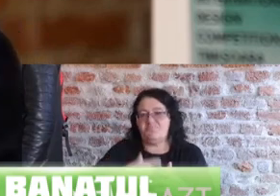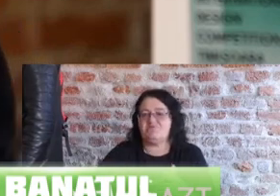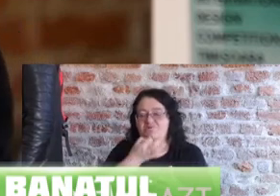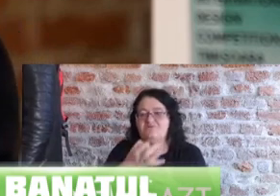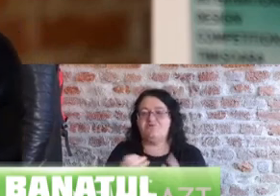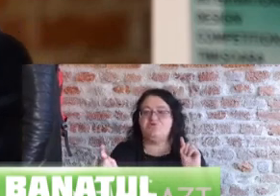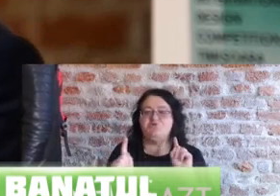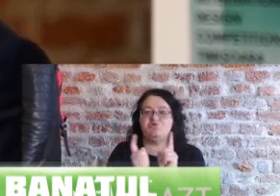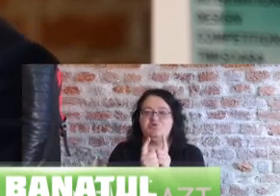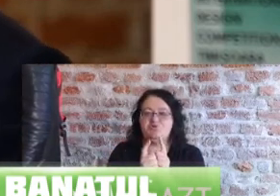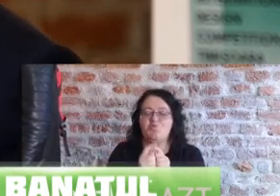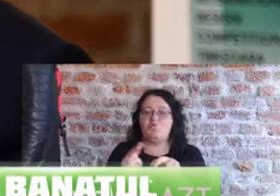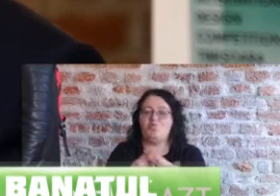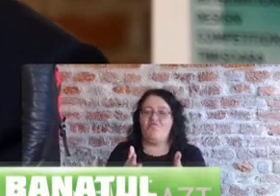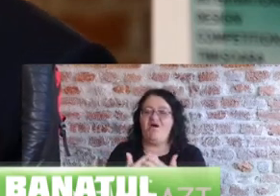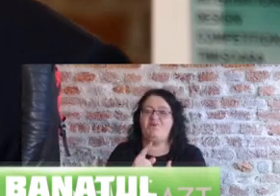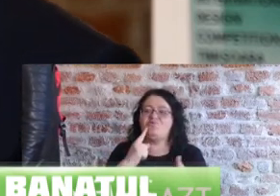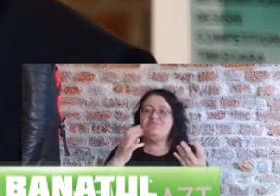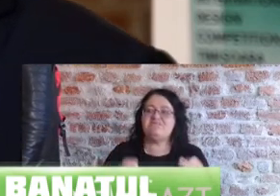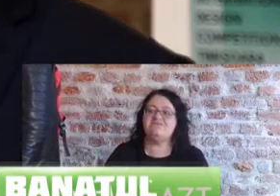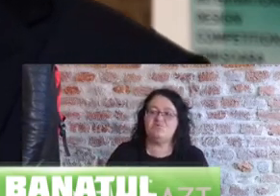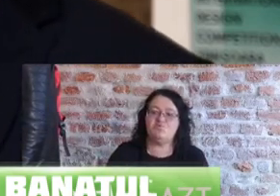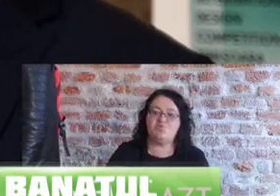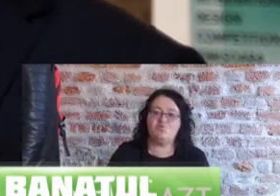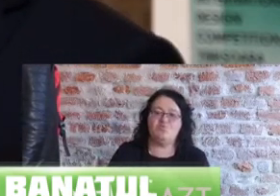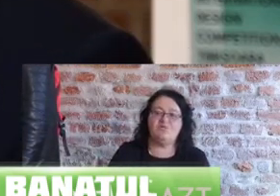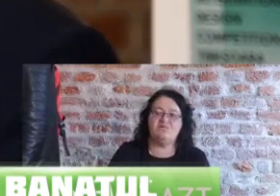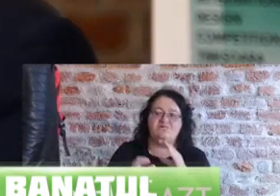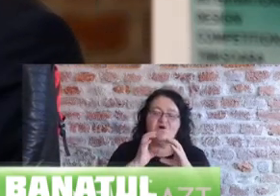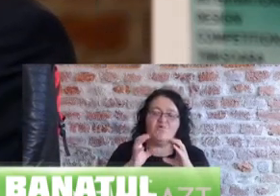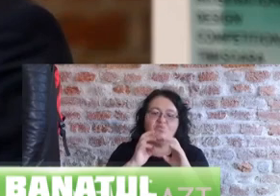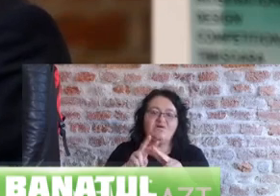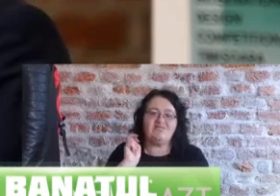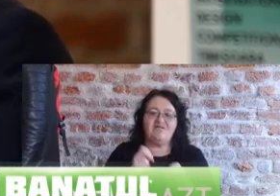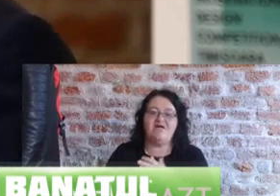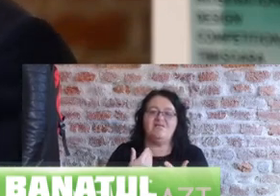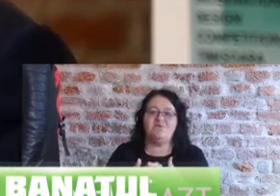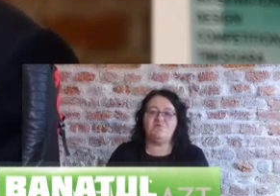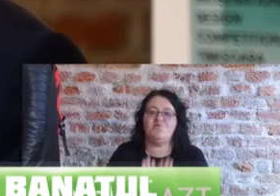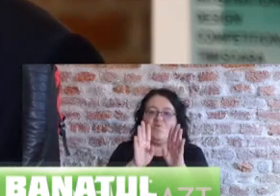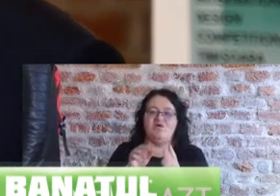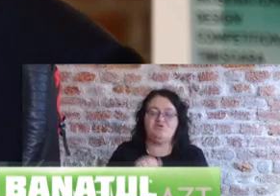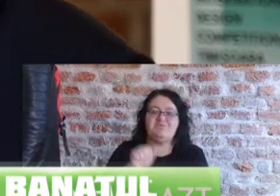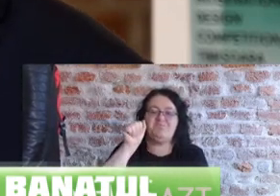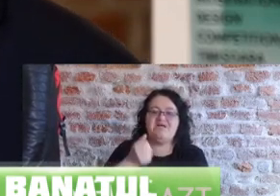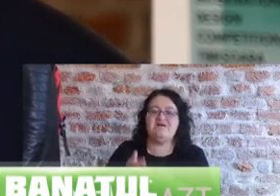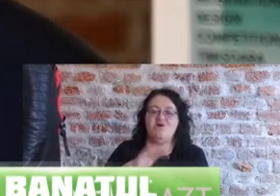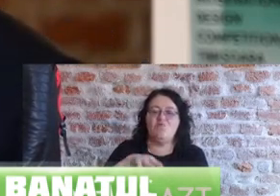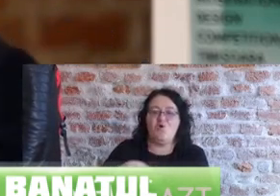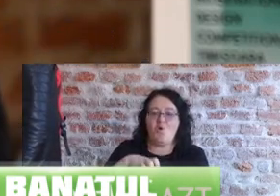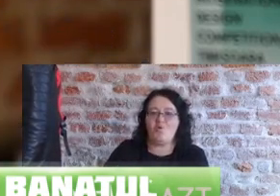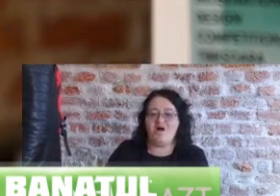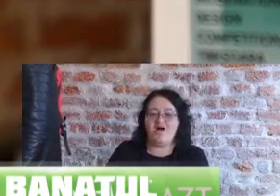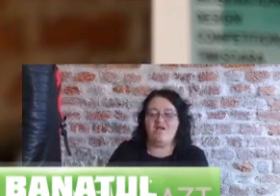doar un scurt, cumva, pentru că nu sunt sigur cum s-a comunicat înainte pentru colegii din presă, mai ales din presă